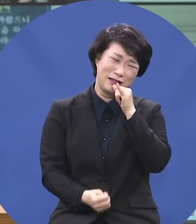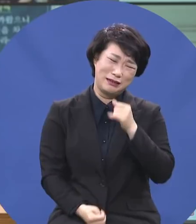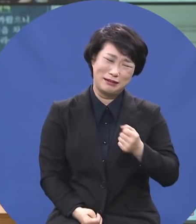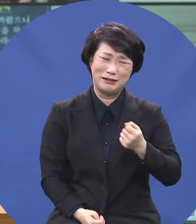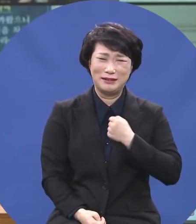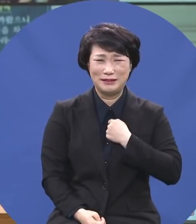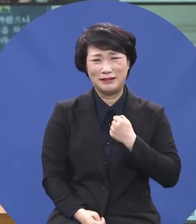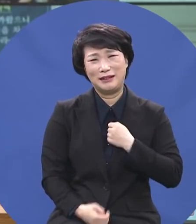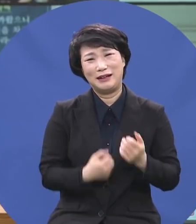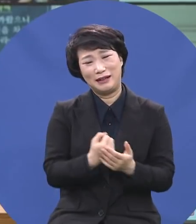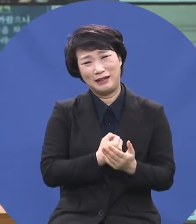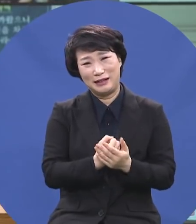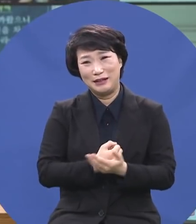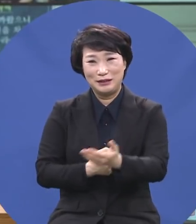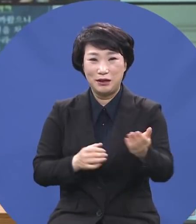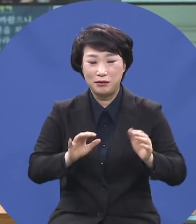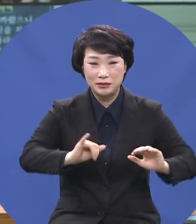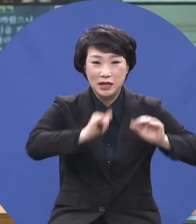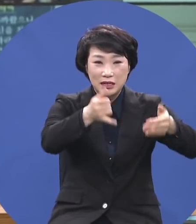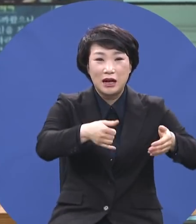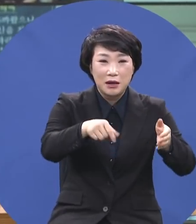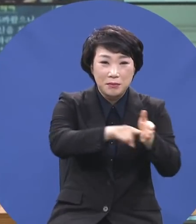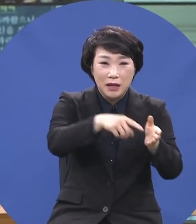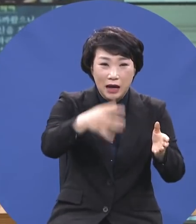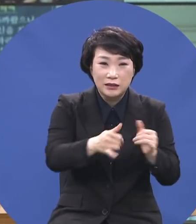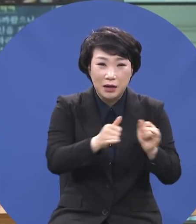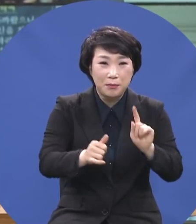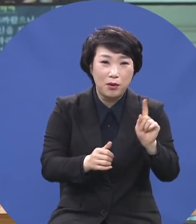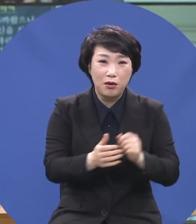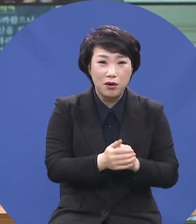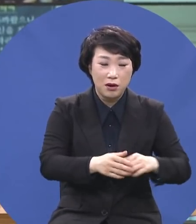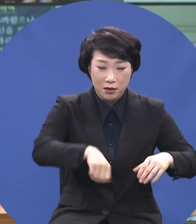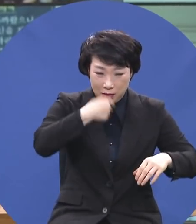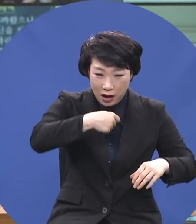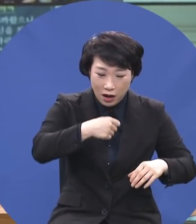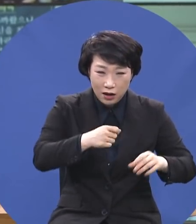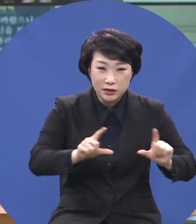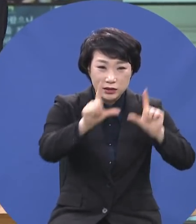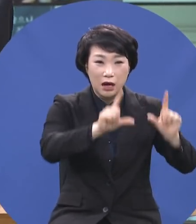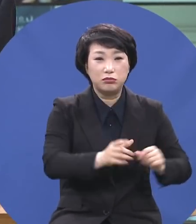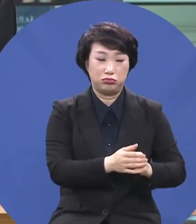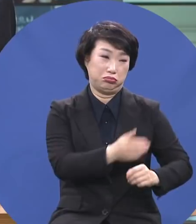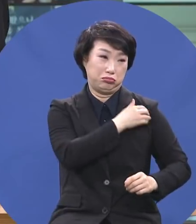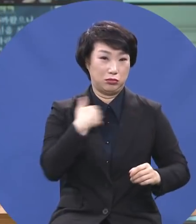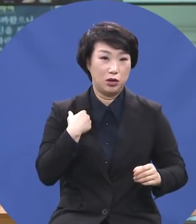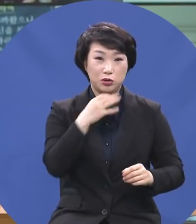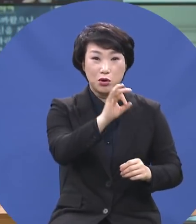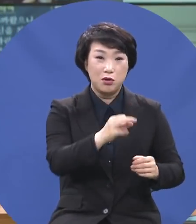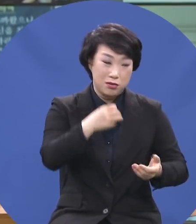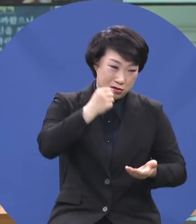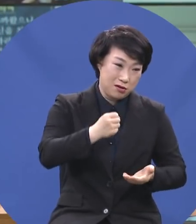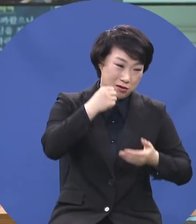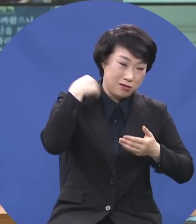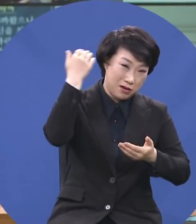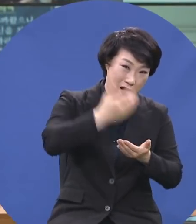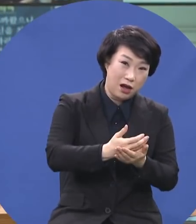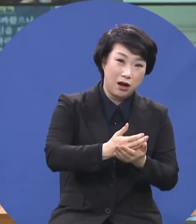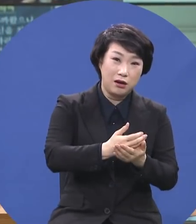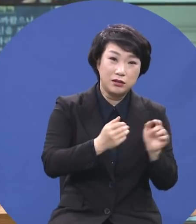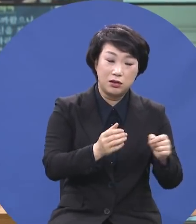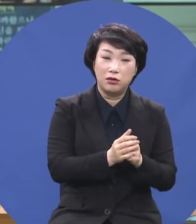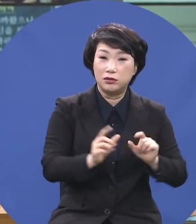얼마나 안타깝습니까? 그래서 세상 사람들은 밥이나 먹으면 사는 줄 알아, 돈이 있으면 사는 줄 알아. 육신